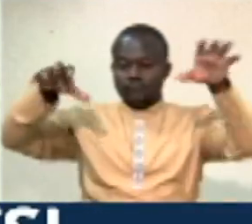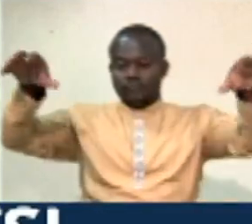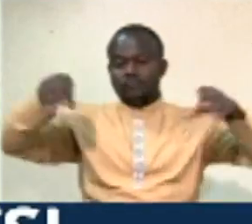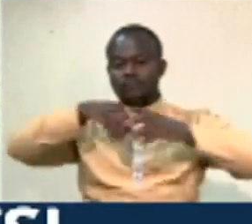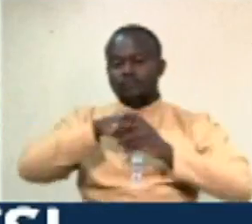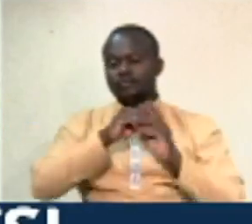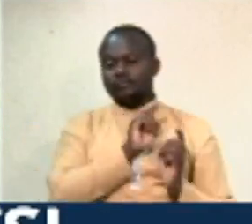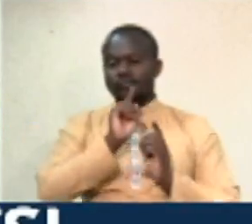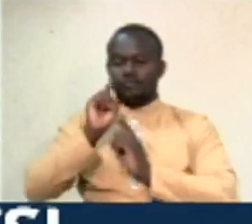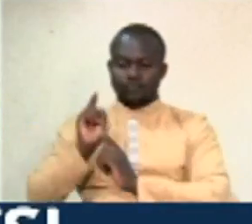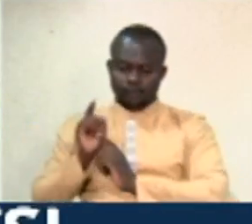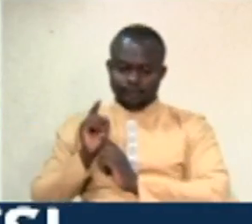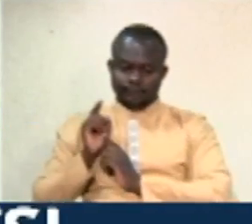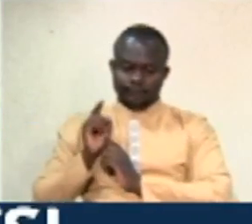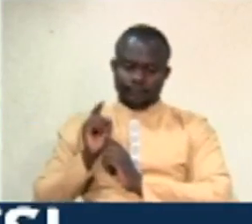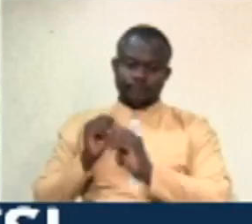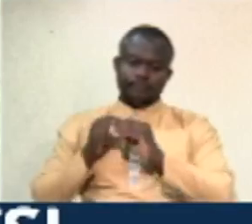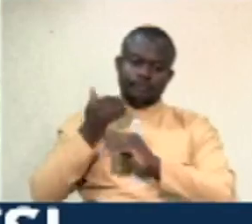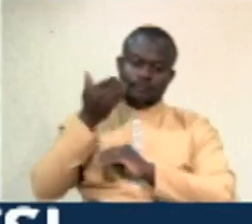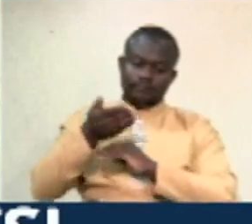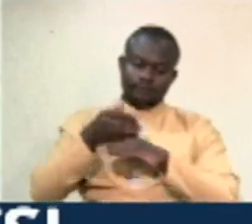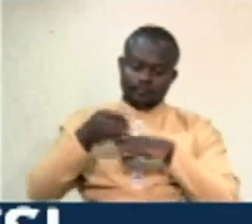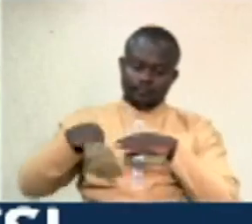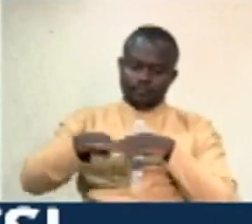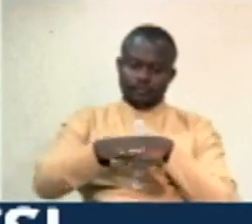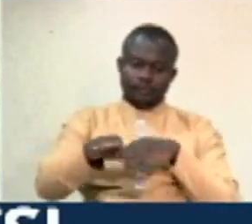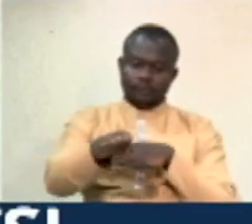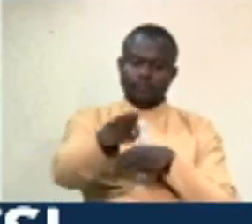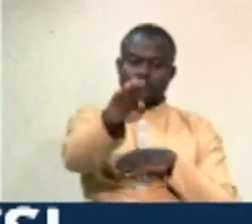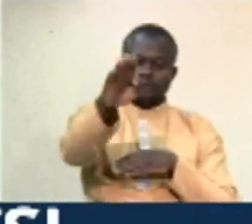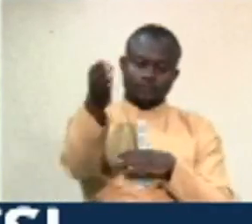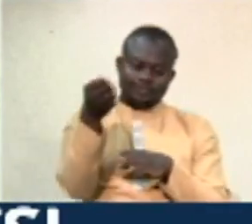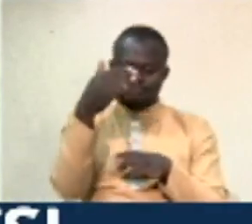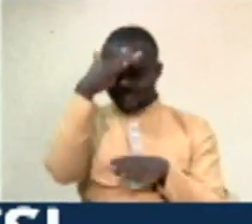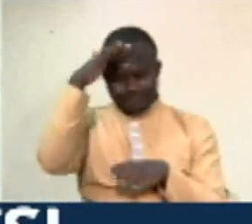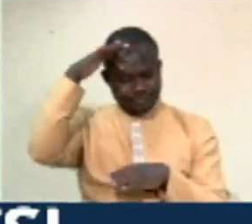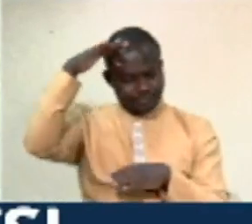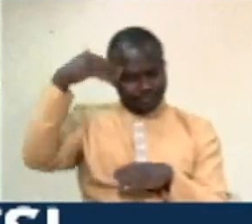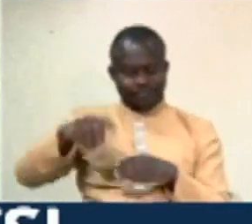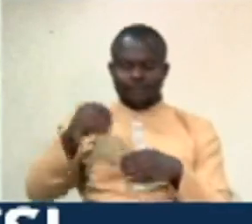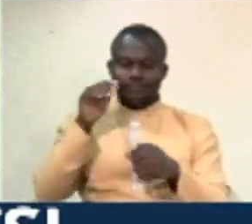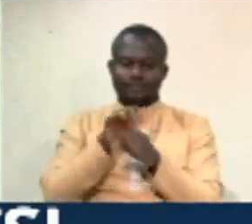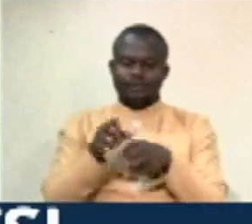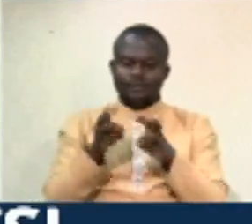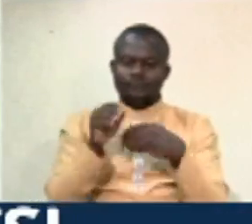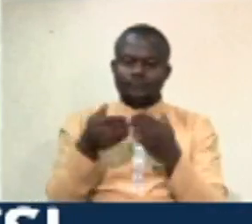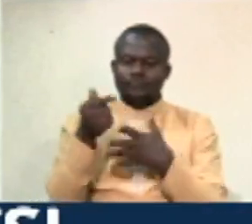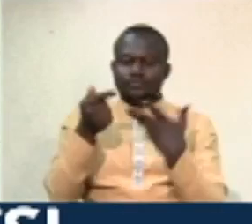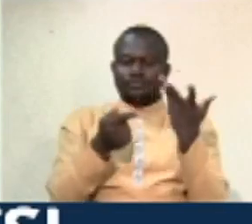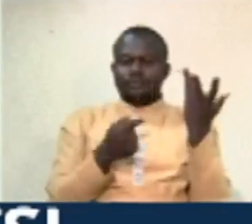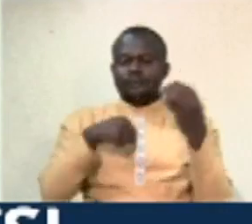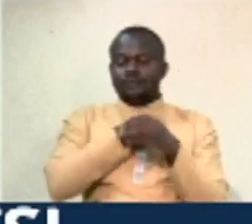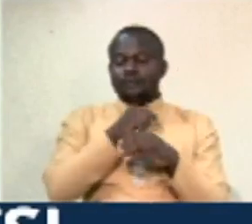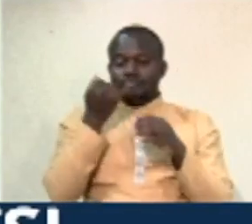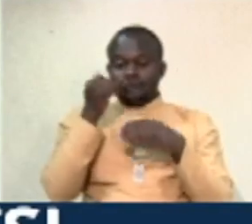hari interahamwe. Urugendo rero rwabaye urugendo rukomeye cyane ku buryo ibyo bintu